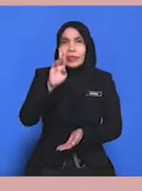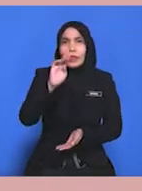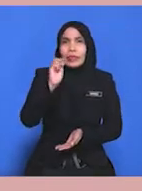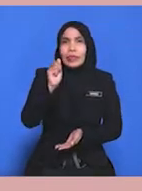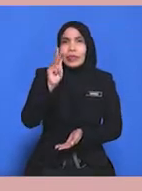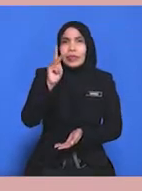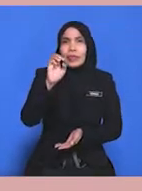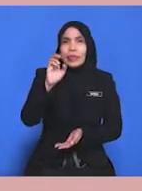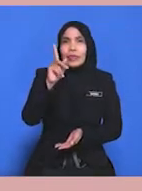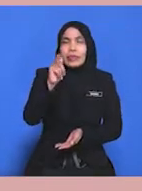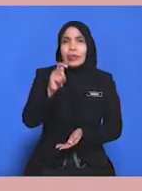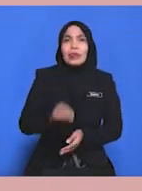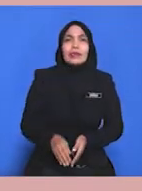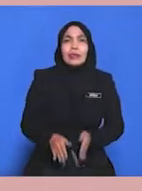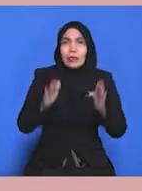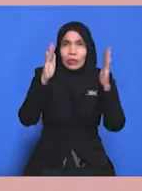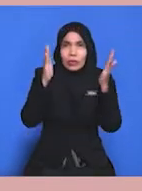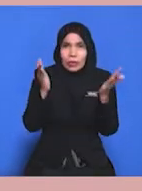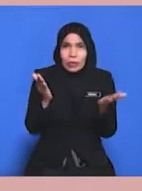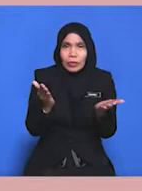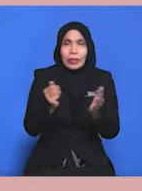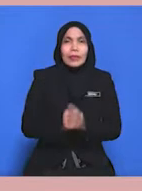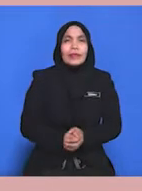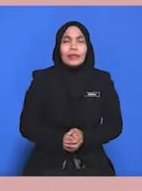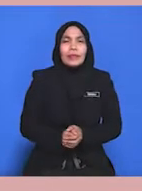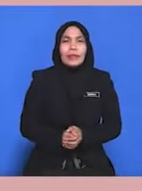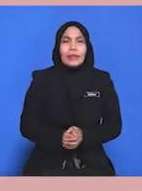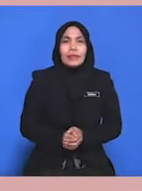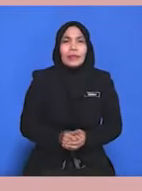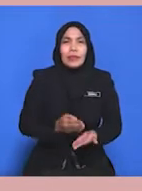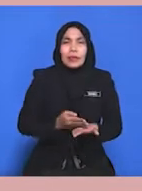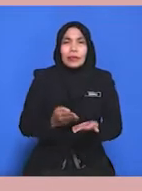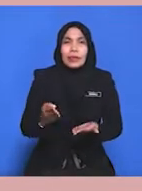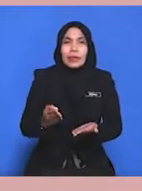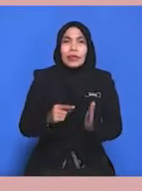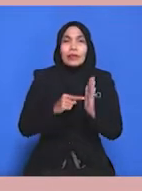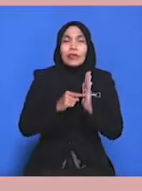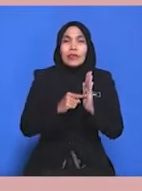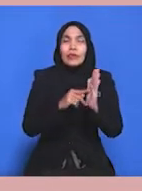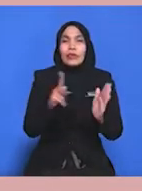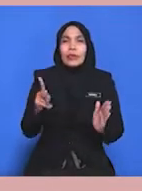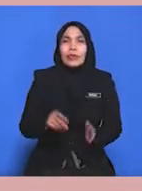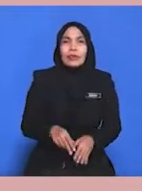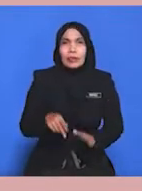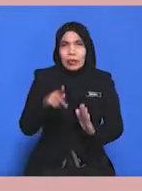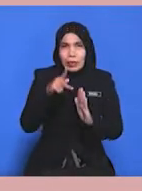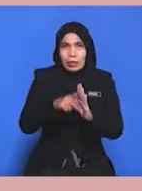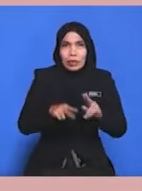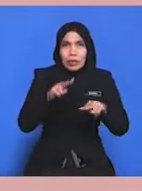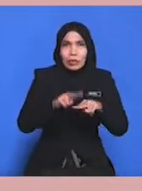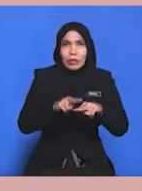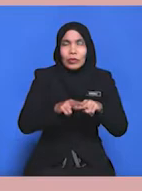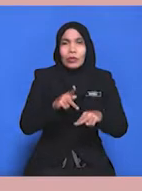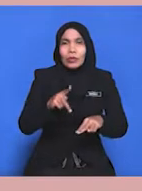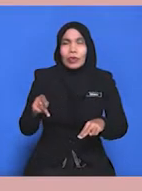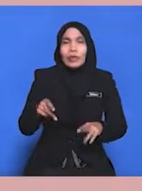bracket? Bracket adalah kurungan bagi menunjukkan kedudukan peserta ataupun pasukan